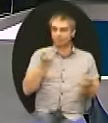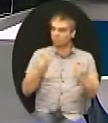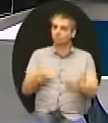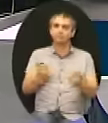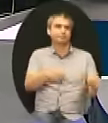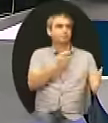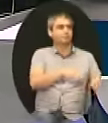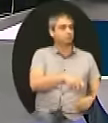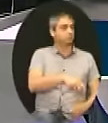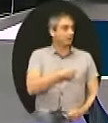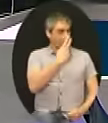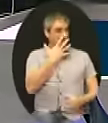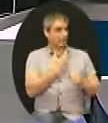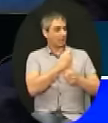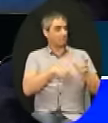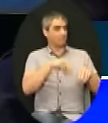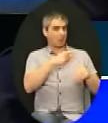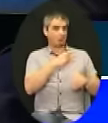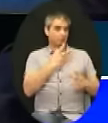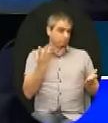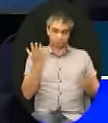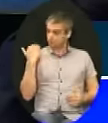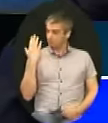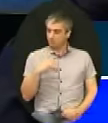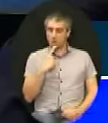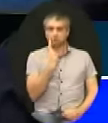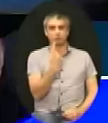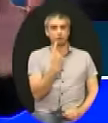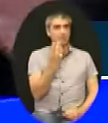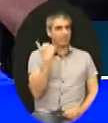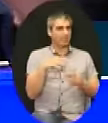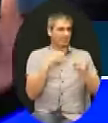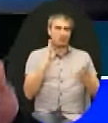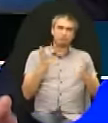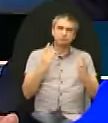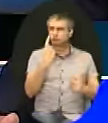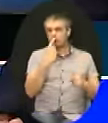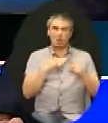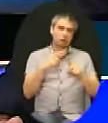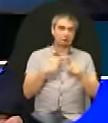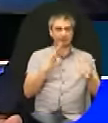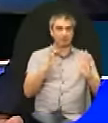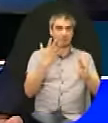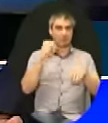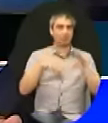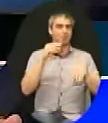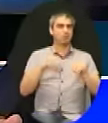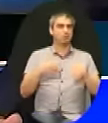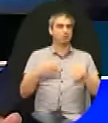אבל אם נסתכל על הישגי הבחירות, סך הכל לפני פחות משנה, היו הבחירות שנה וחודש וחצי, היו